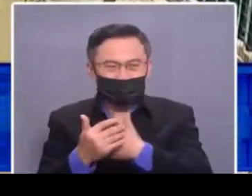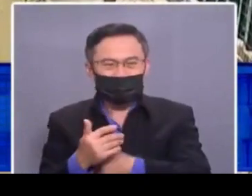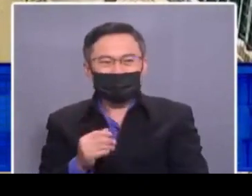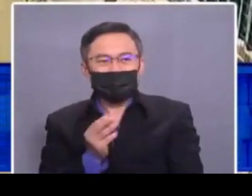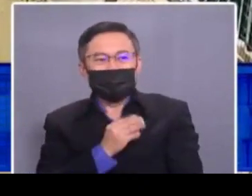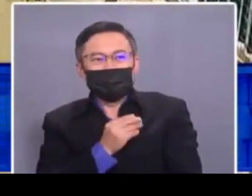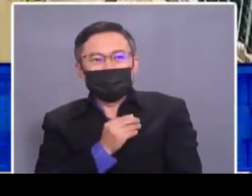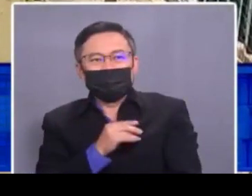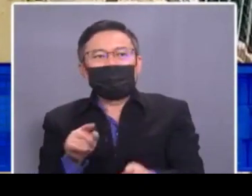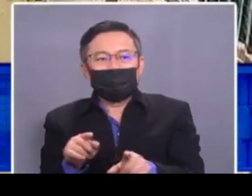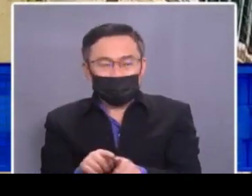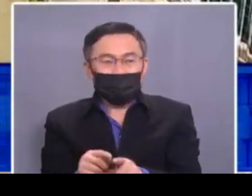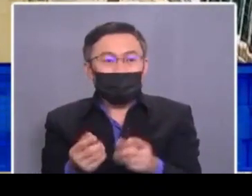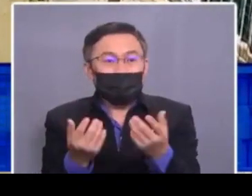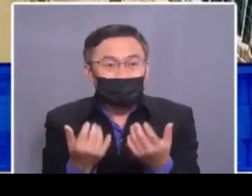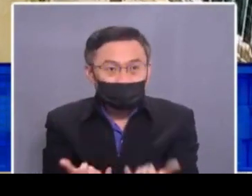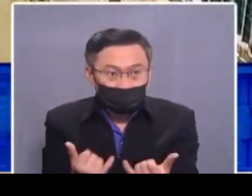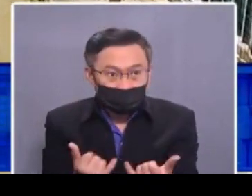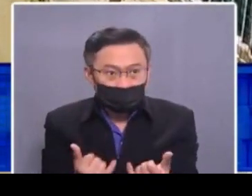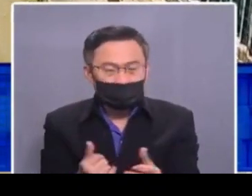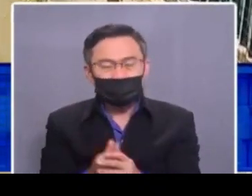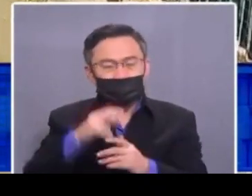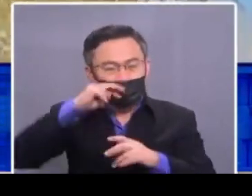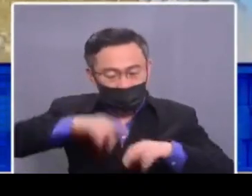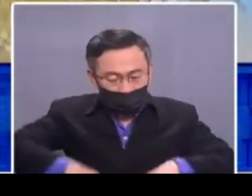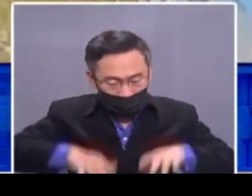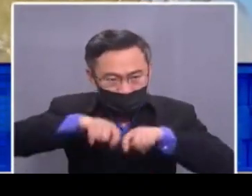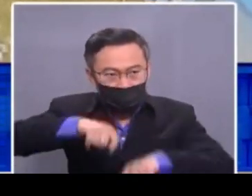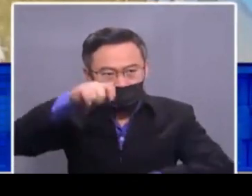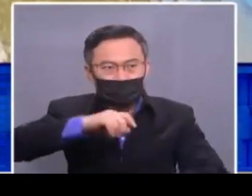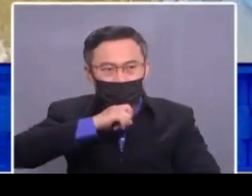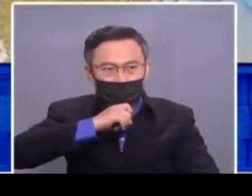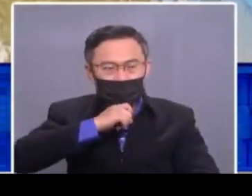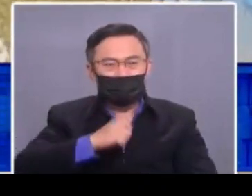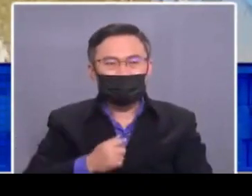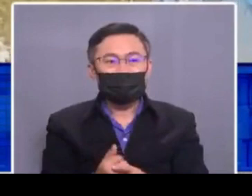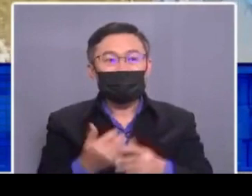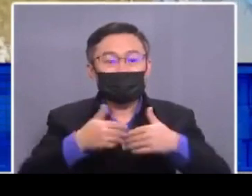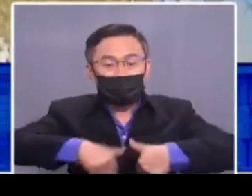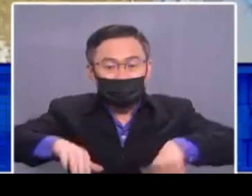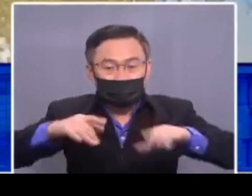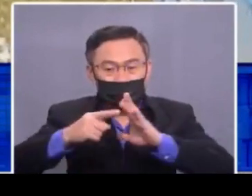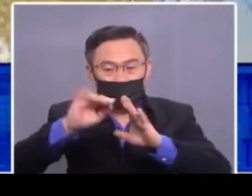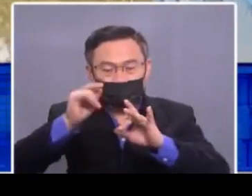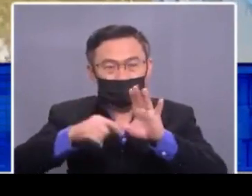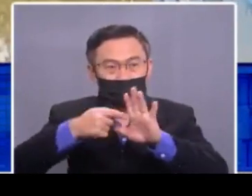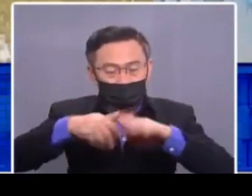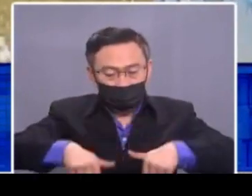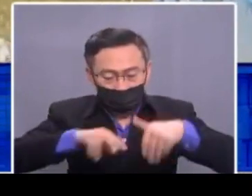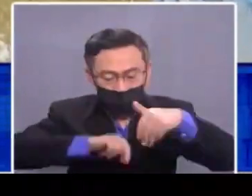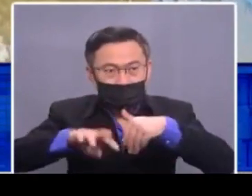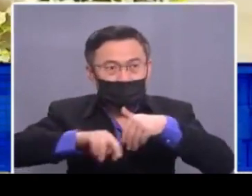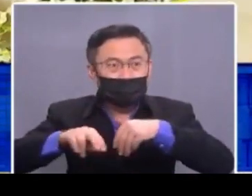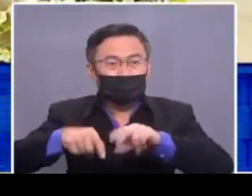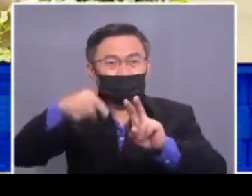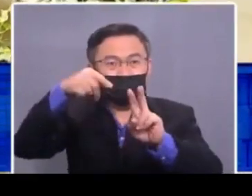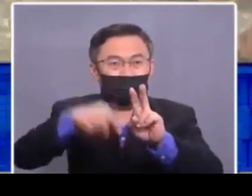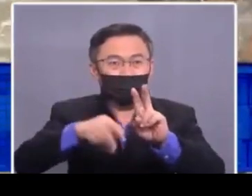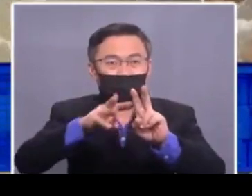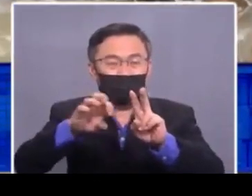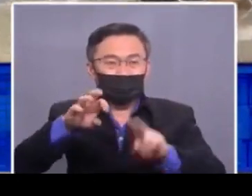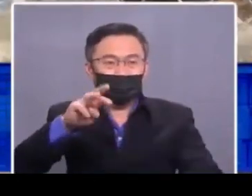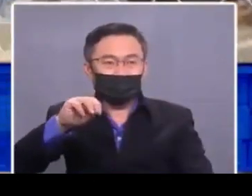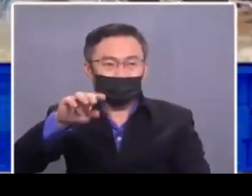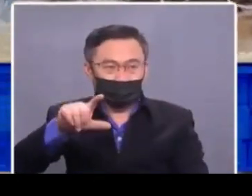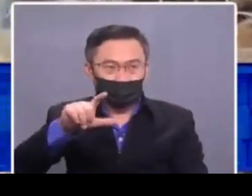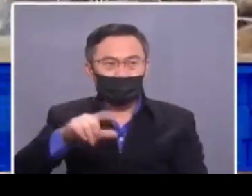ระบายน้ำประมาณสัก 2,600 ลูกบาศก์เมตรต่อวินาทีด้วยค่ะส่วนที่จังหวัดอ่างทองเจ้าหน้าที่ก็นำตะแกรงกล่องเกเ